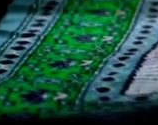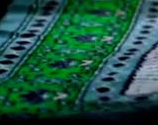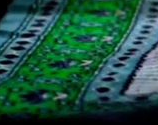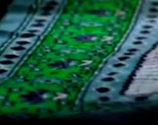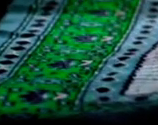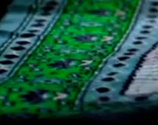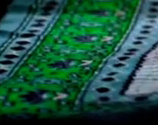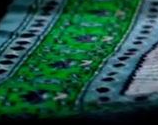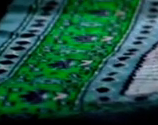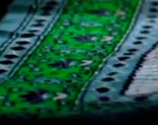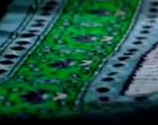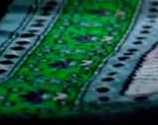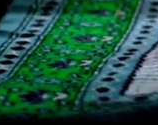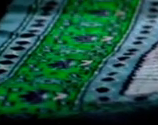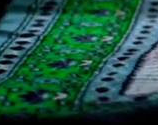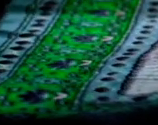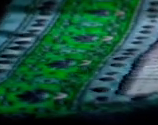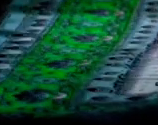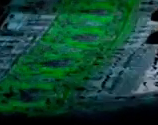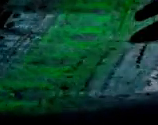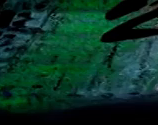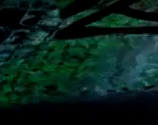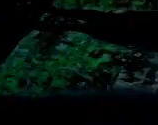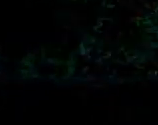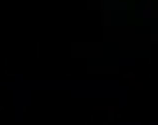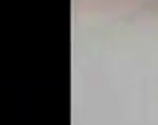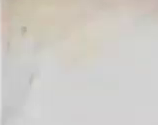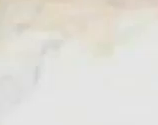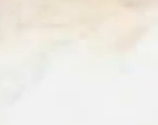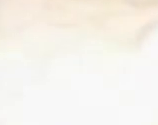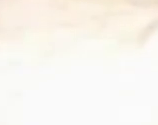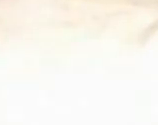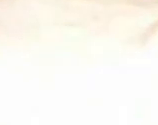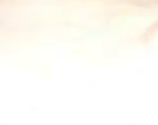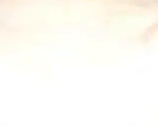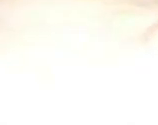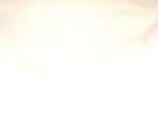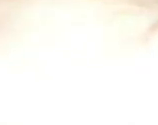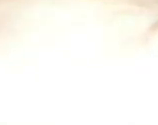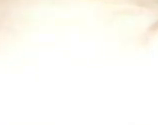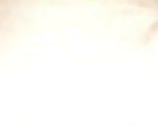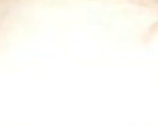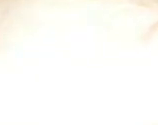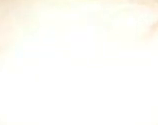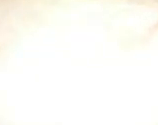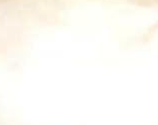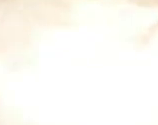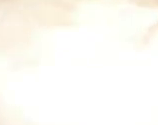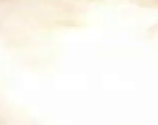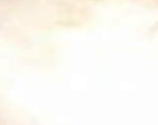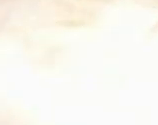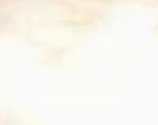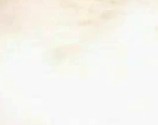رجل مشجره احتلم بعض الناس بالوجوب اغتسل